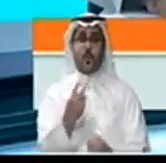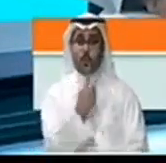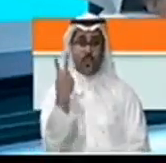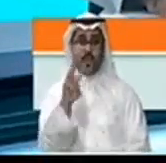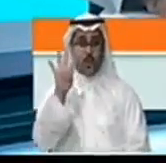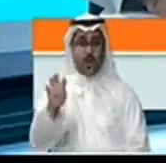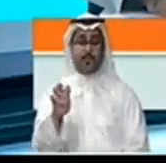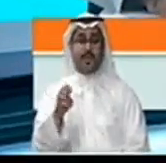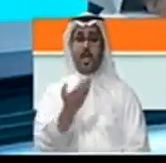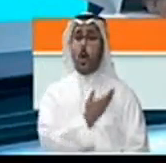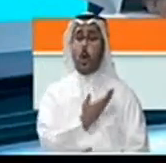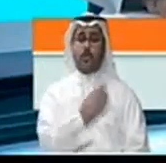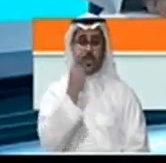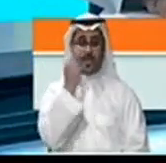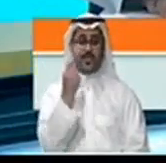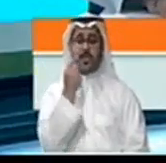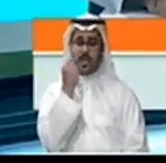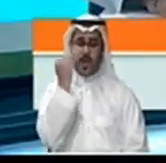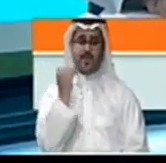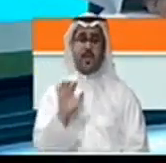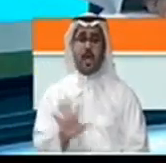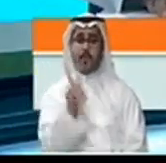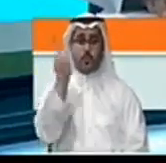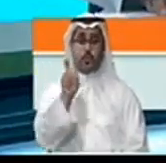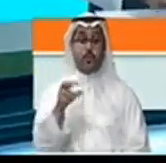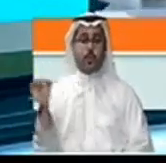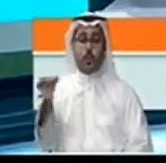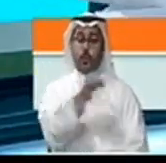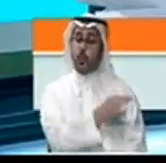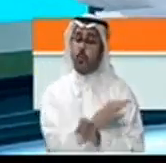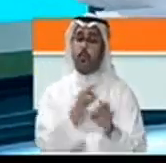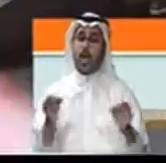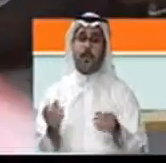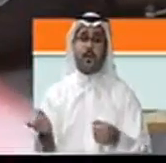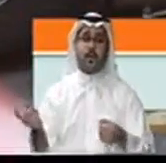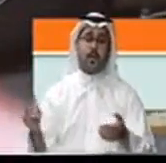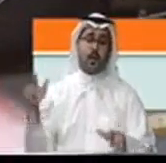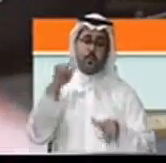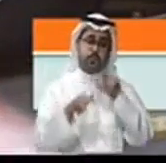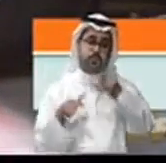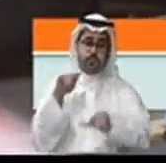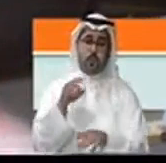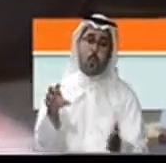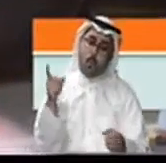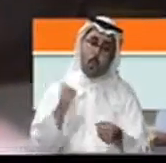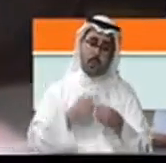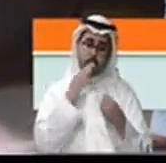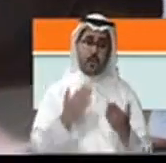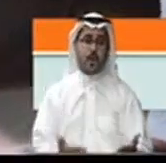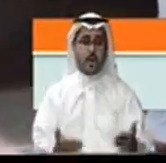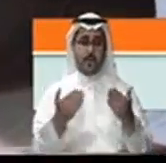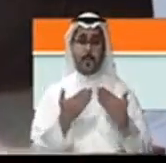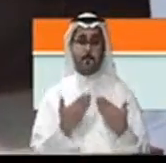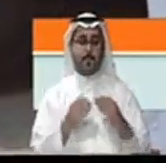342 حاجا وحاجة من 25 دولة إلى مكة المكرمة أمس، يمثلون الدفعة الأولى من ضيوف برنامج